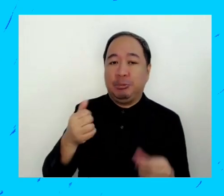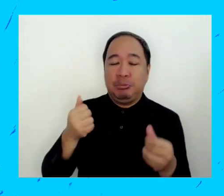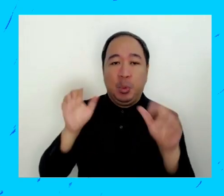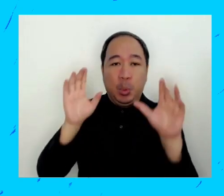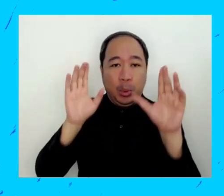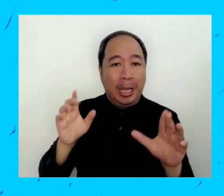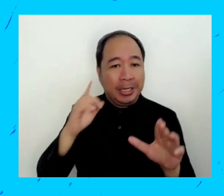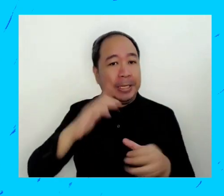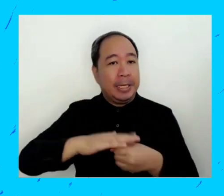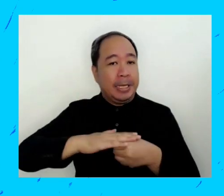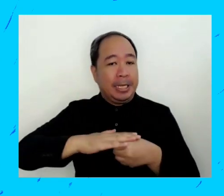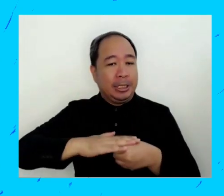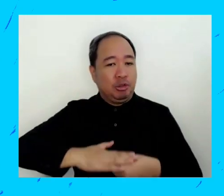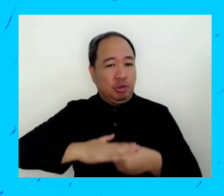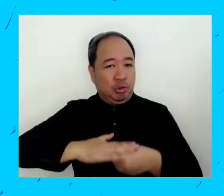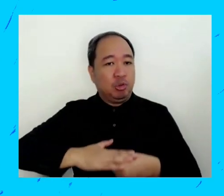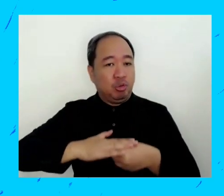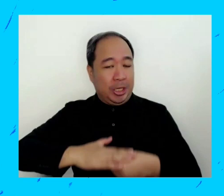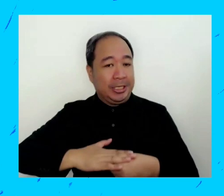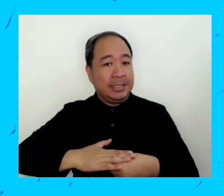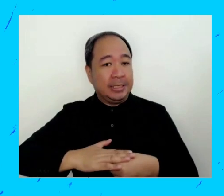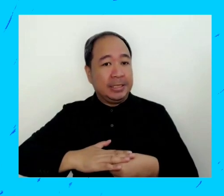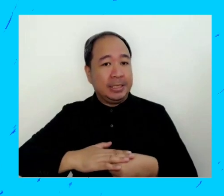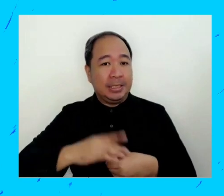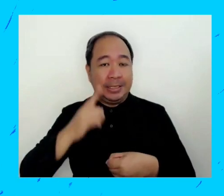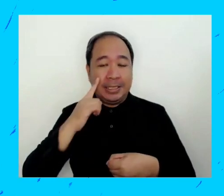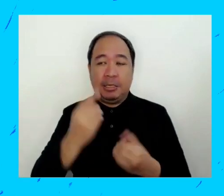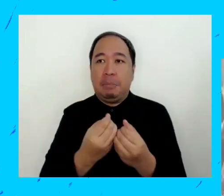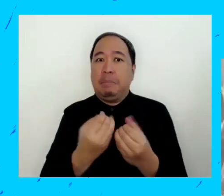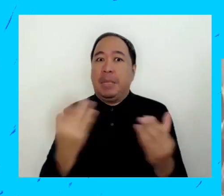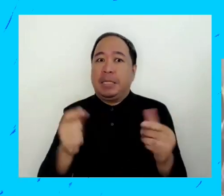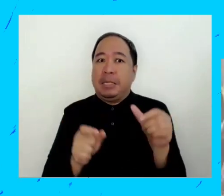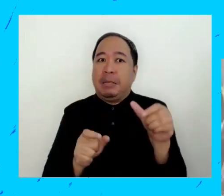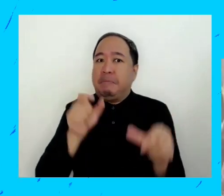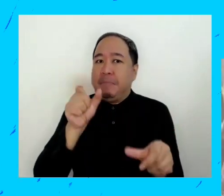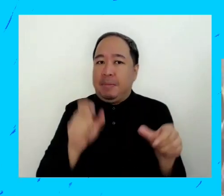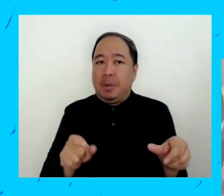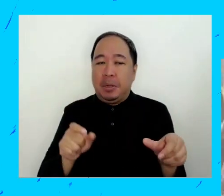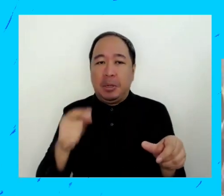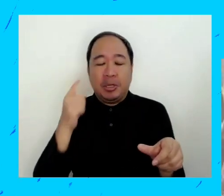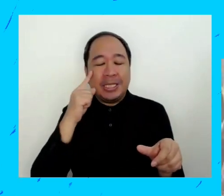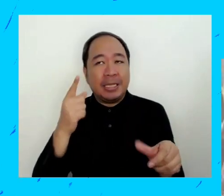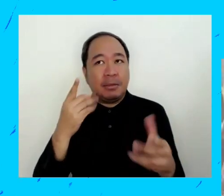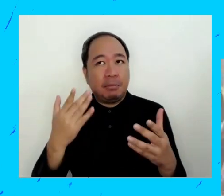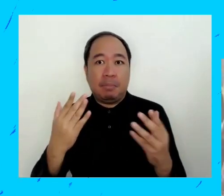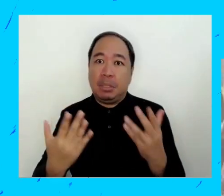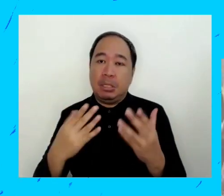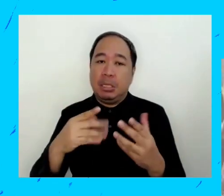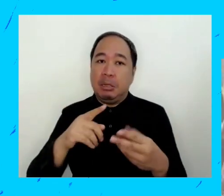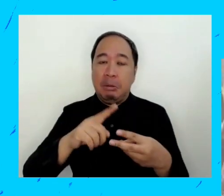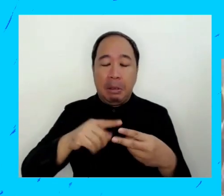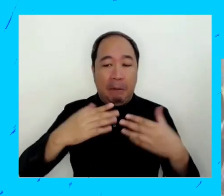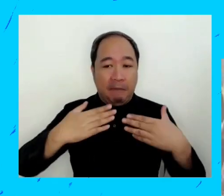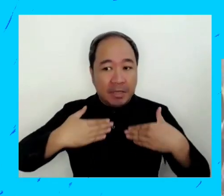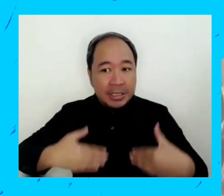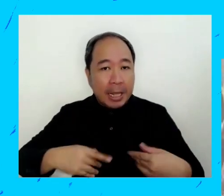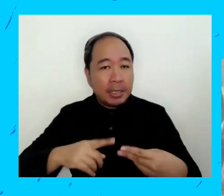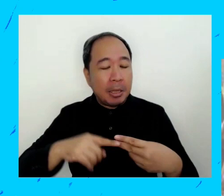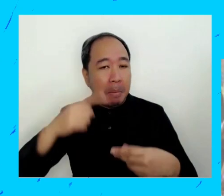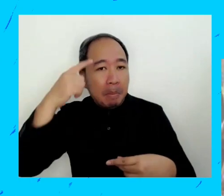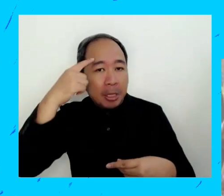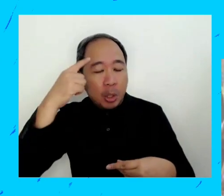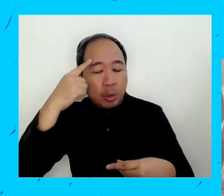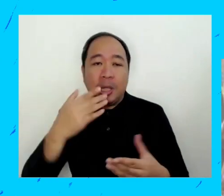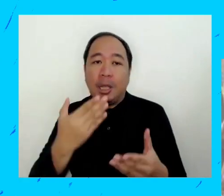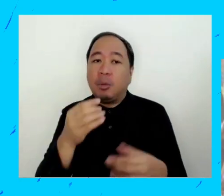question difficile parce que le stress est un terme très simple et il comprend du stress mental,